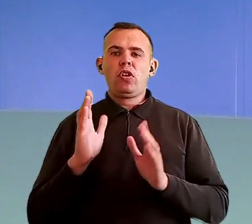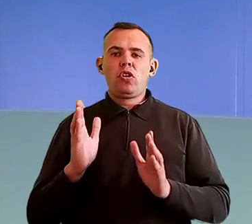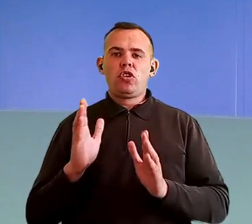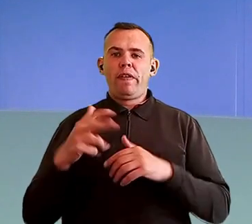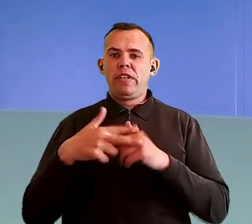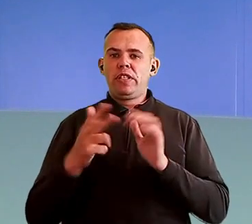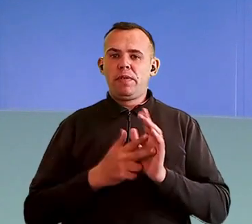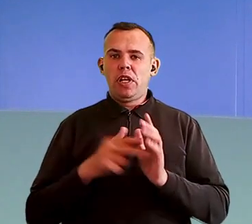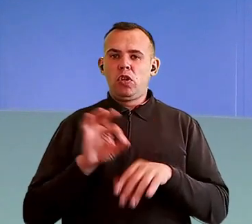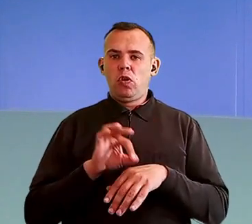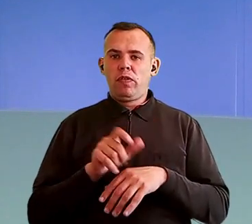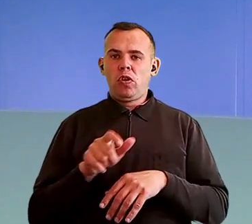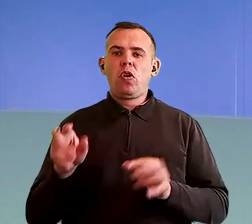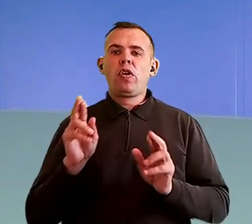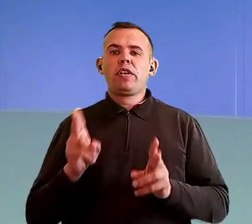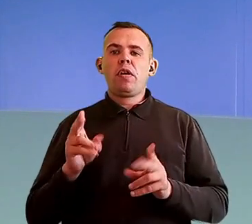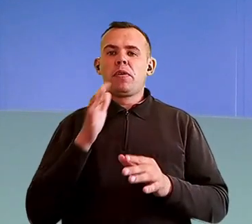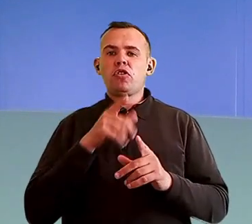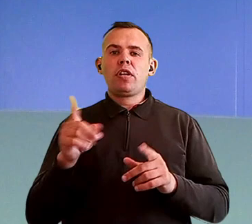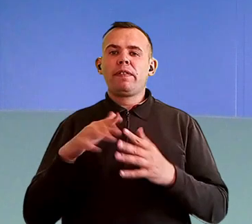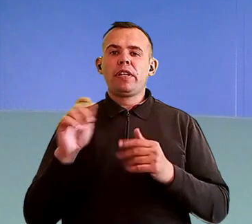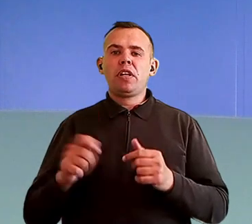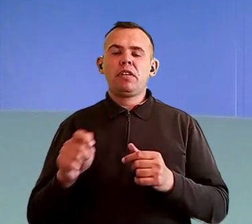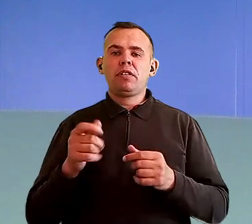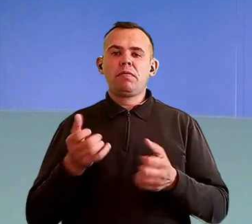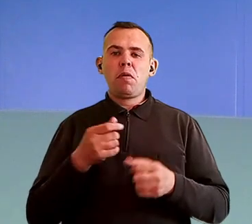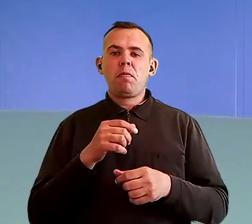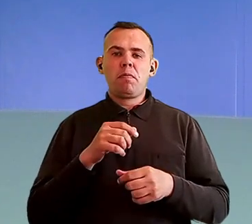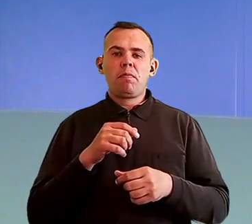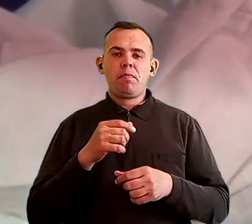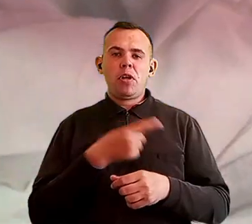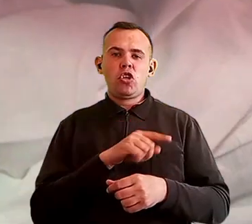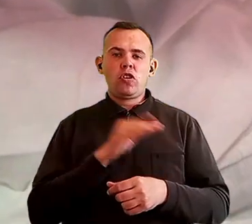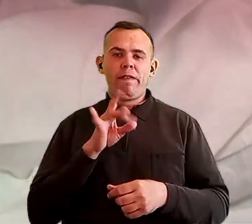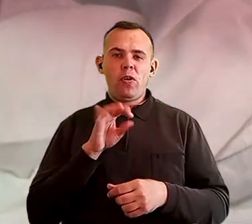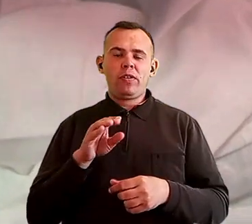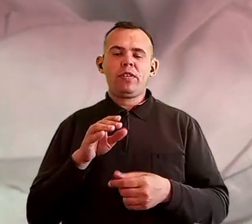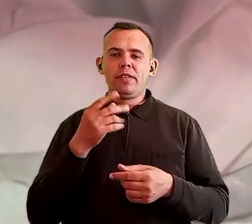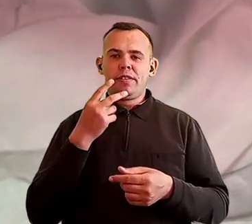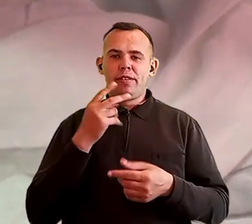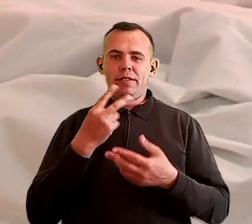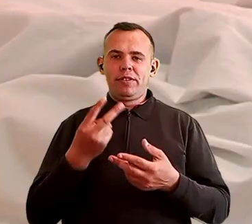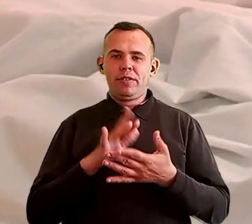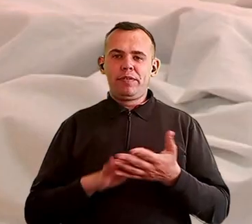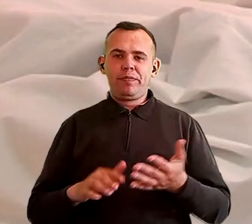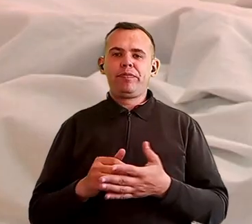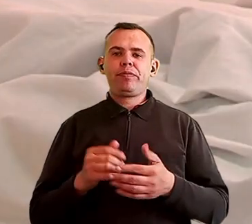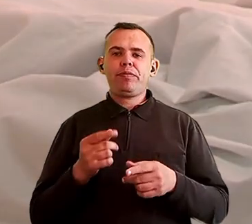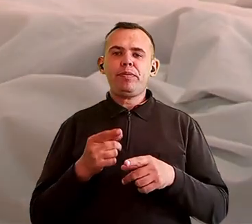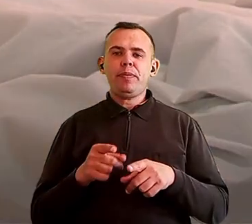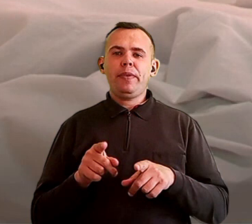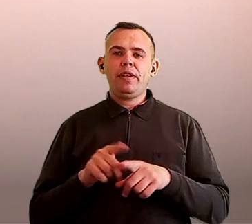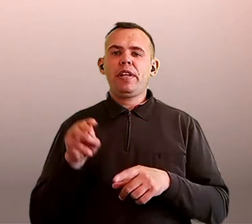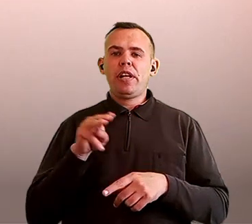хворих. Як під час війни тримається медичний фронт? Дивіться далі у сюжеті. Ситуація трошки знижена. Тетяна Магєря